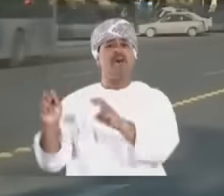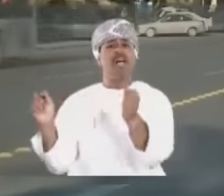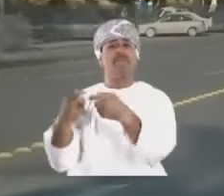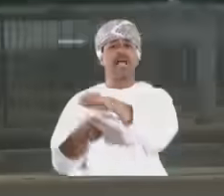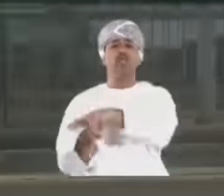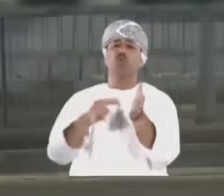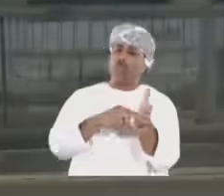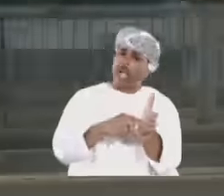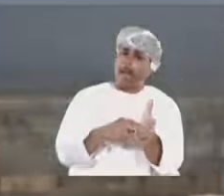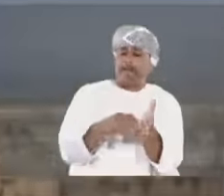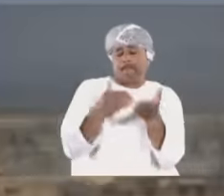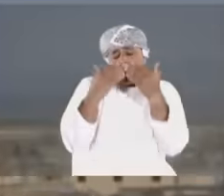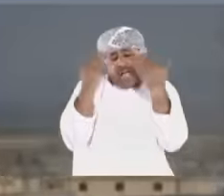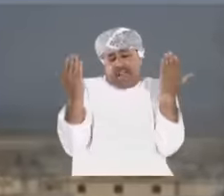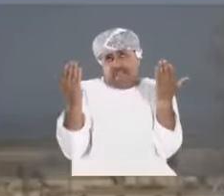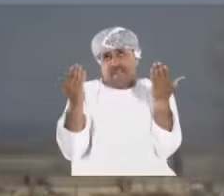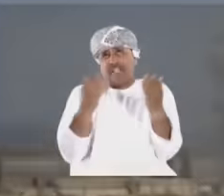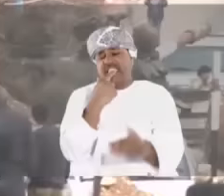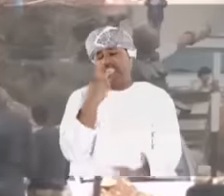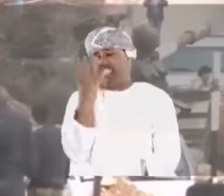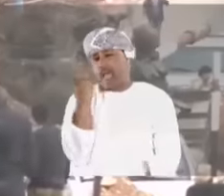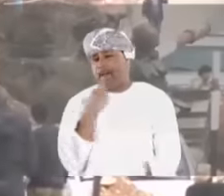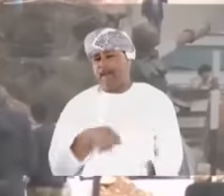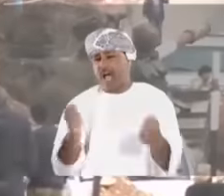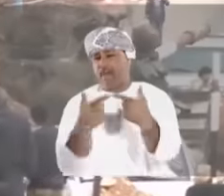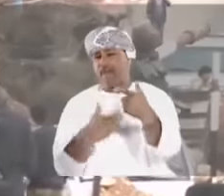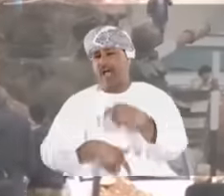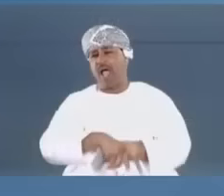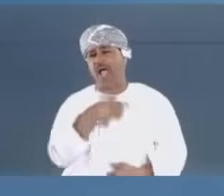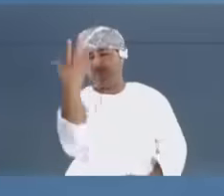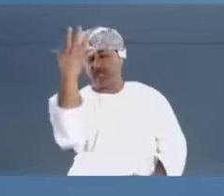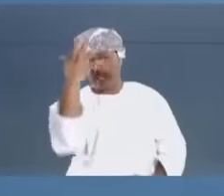سوريا منذ نحو 5 سنوات.